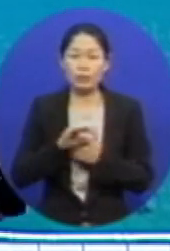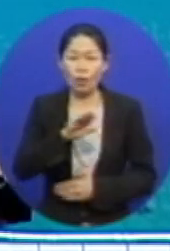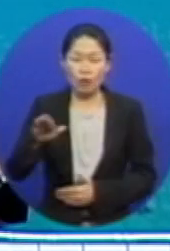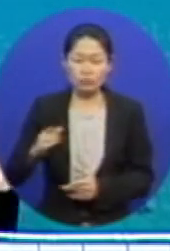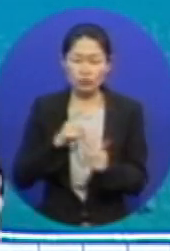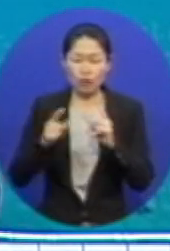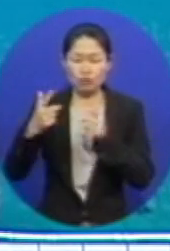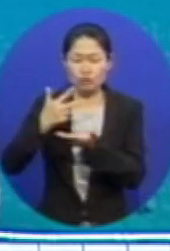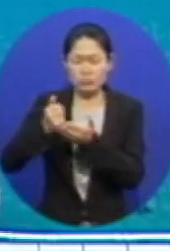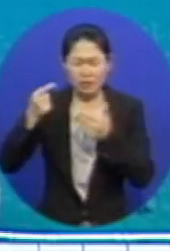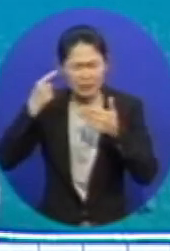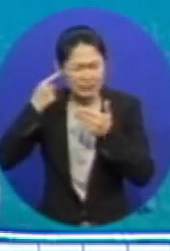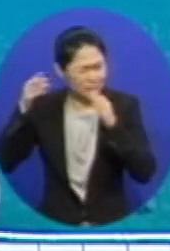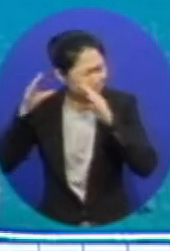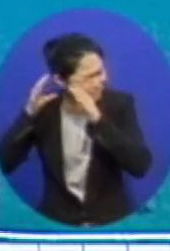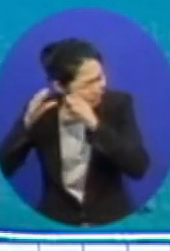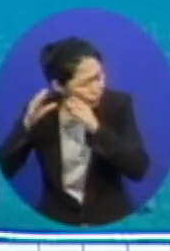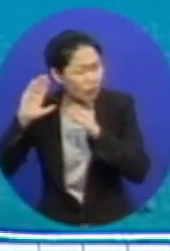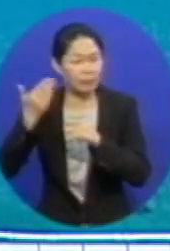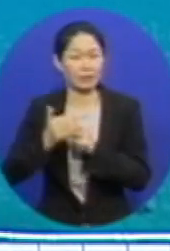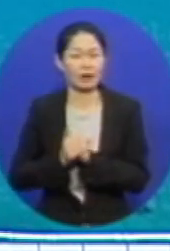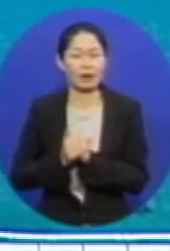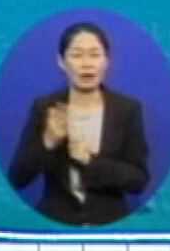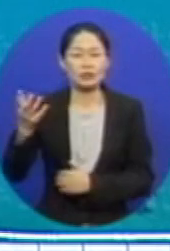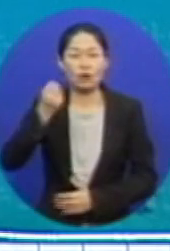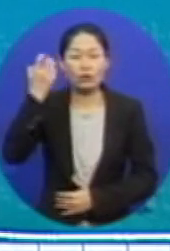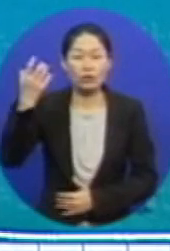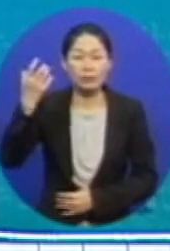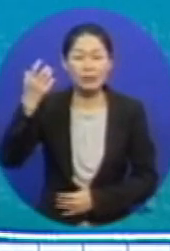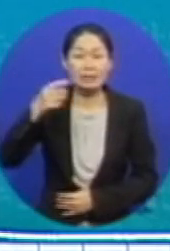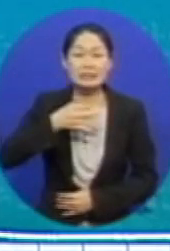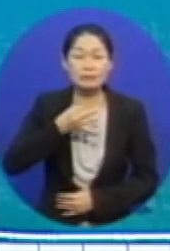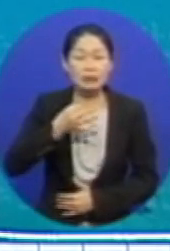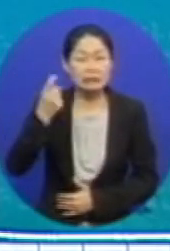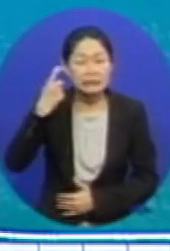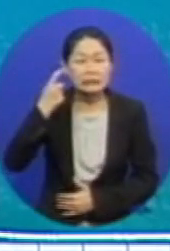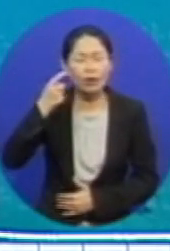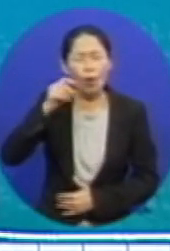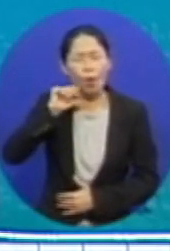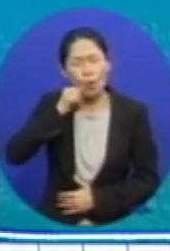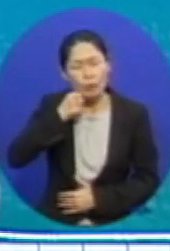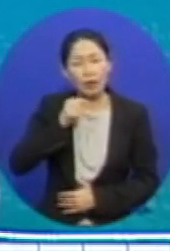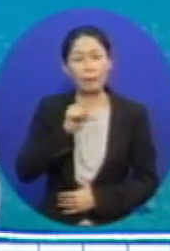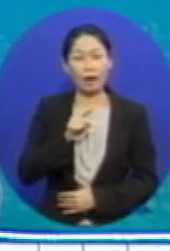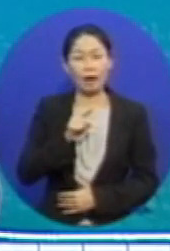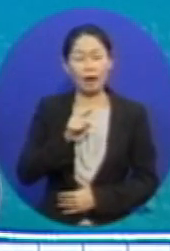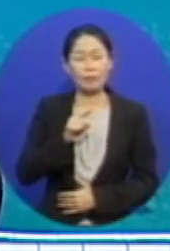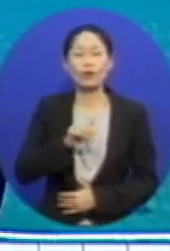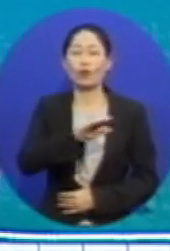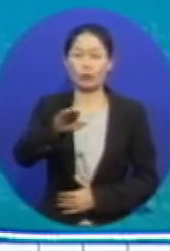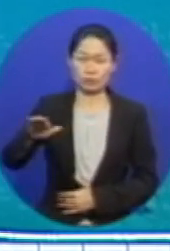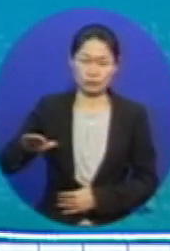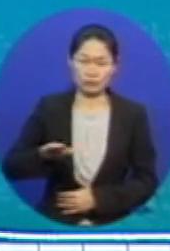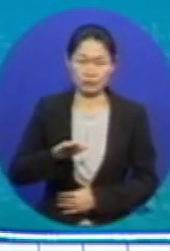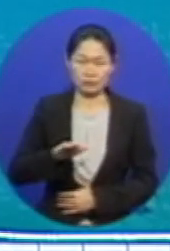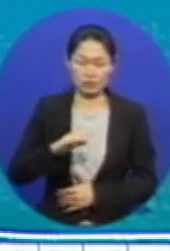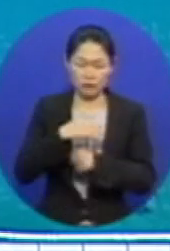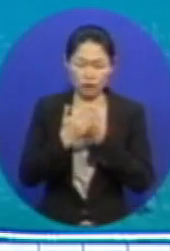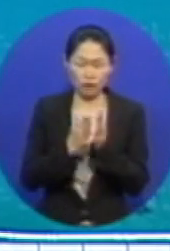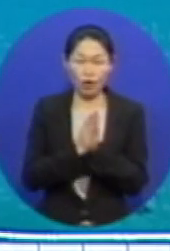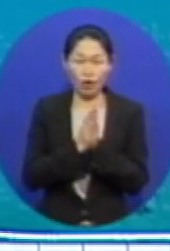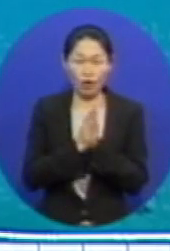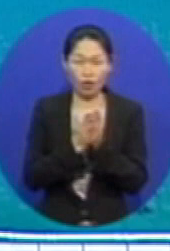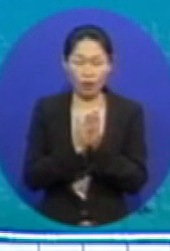귀를 기울여야 되요 성령님의 음성을 듣기 어려운 되어 여러분 성경말씀을